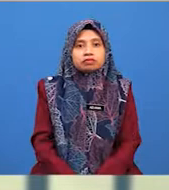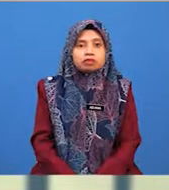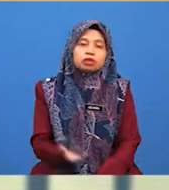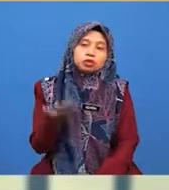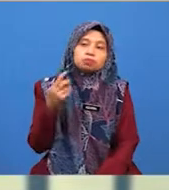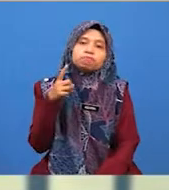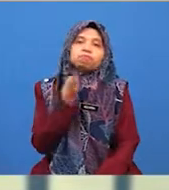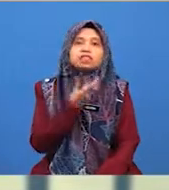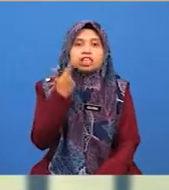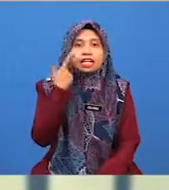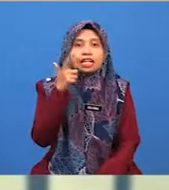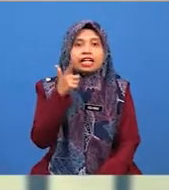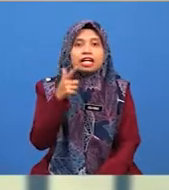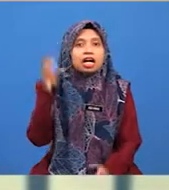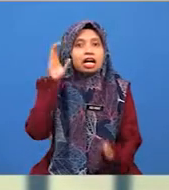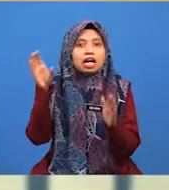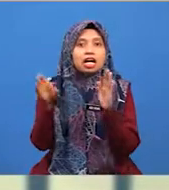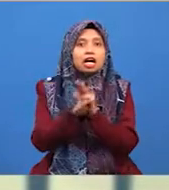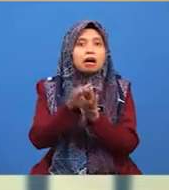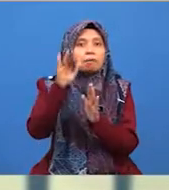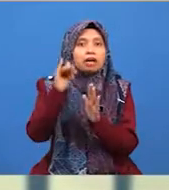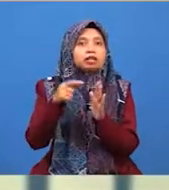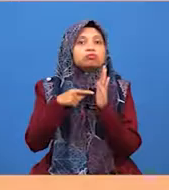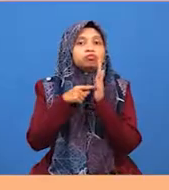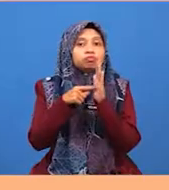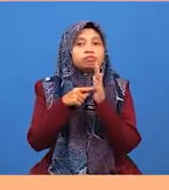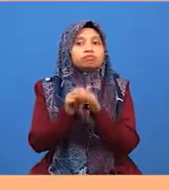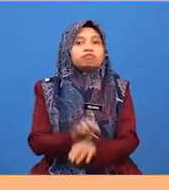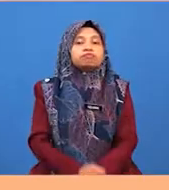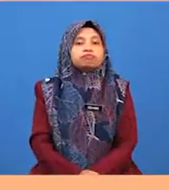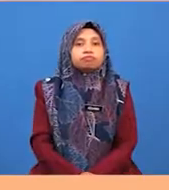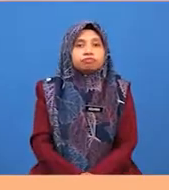Mari kita lihat gambar yang dipaparkan ini.